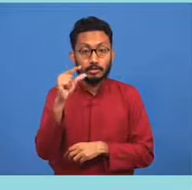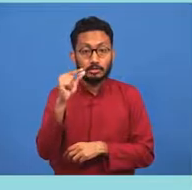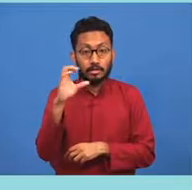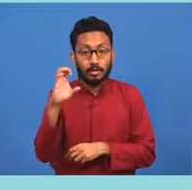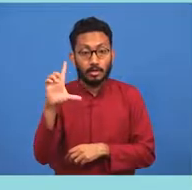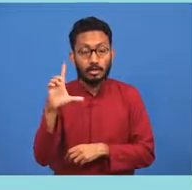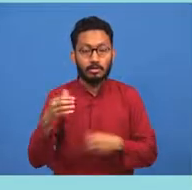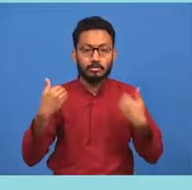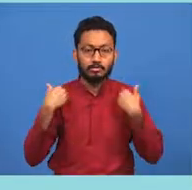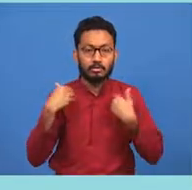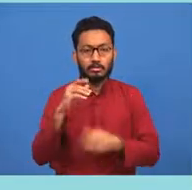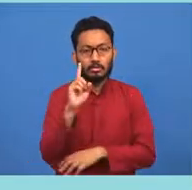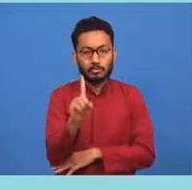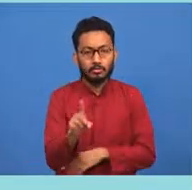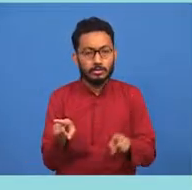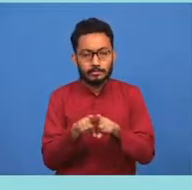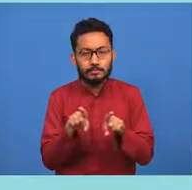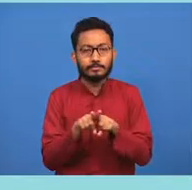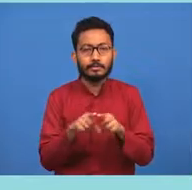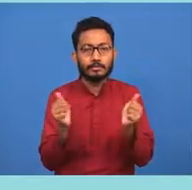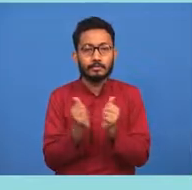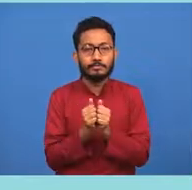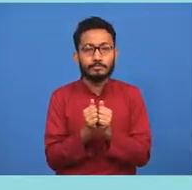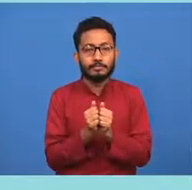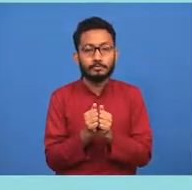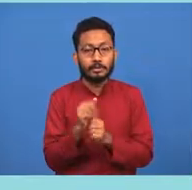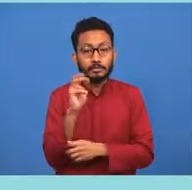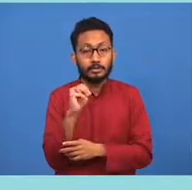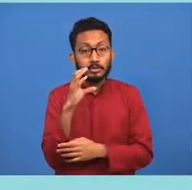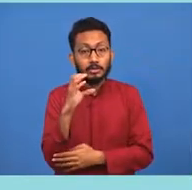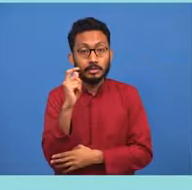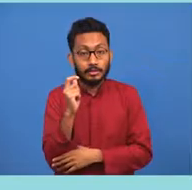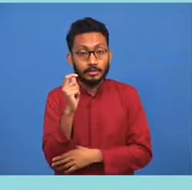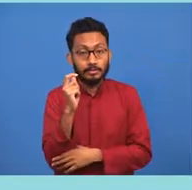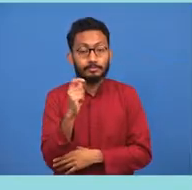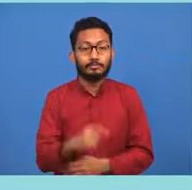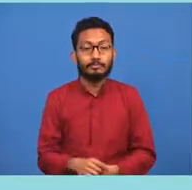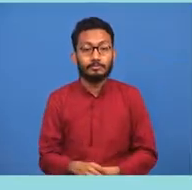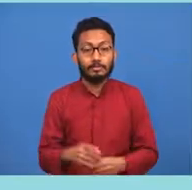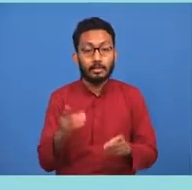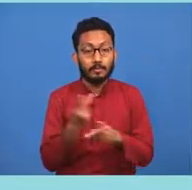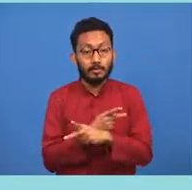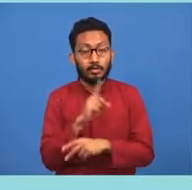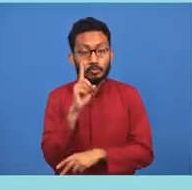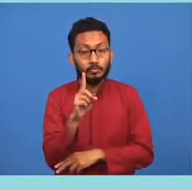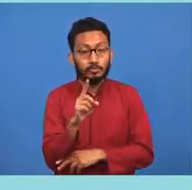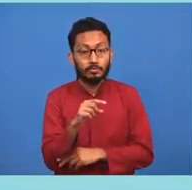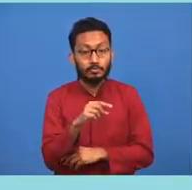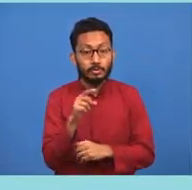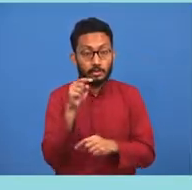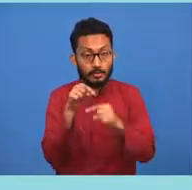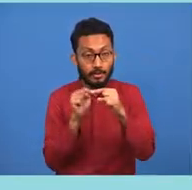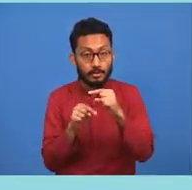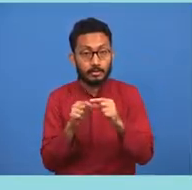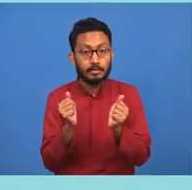adalah bersamaan dengan MC tita darab 1 bahagi dengan